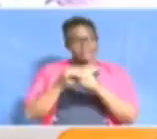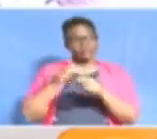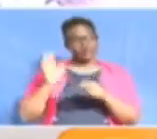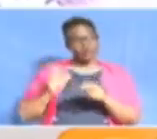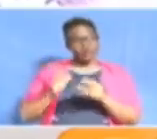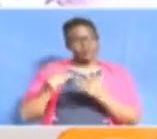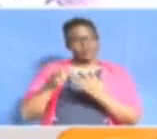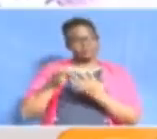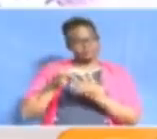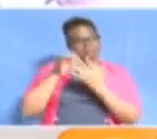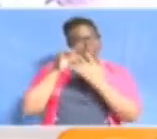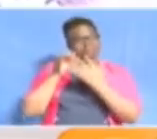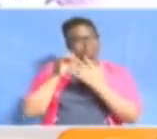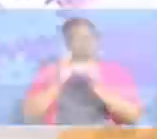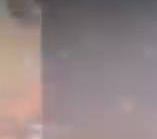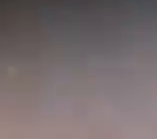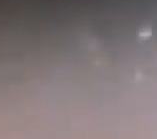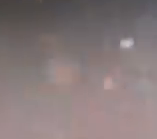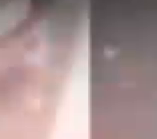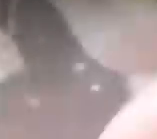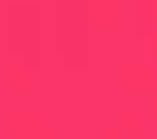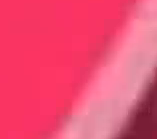hapa taarifa yake.